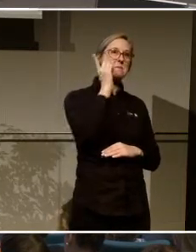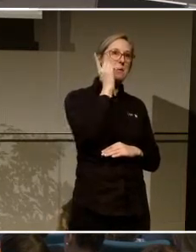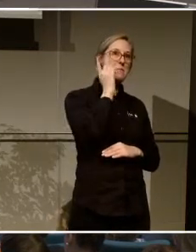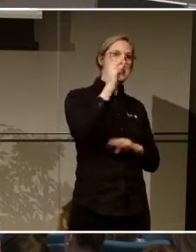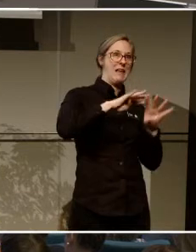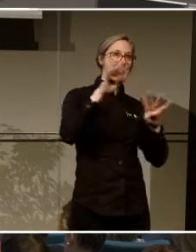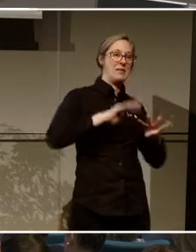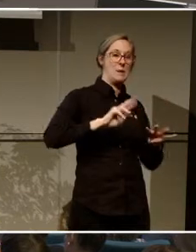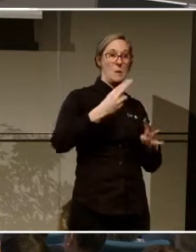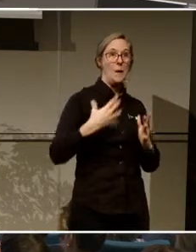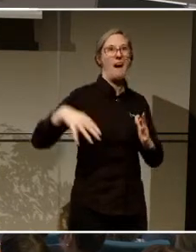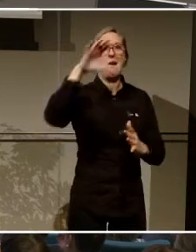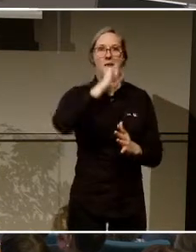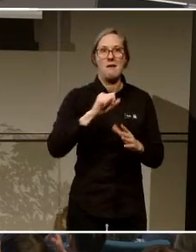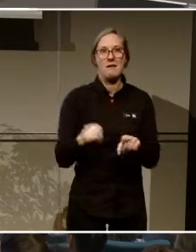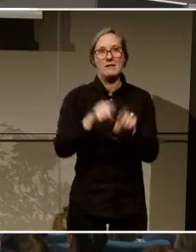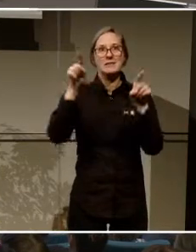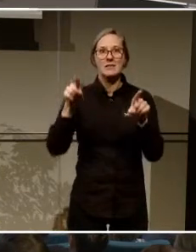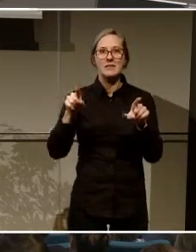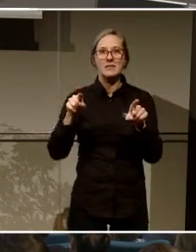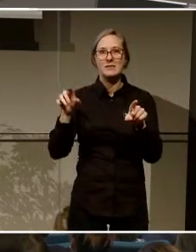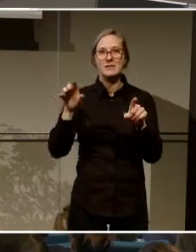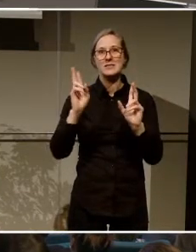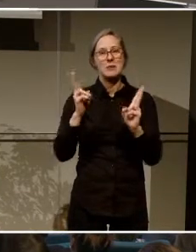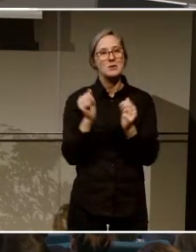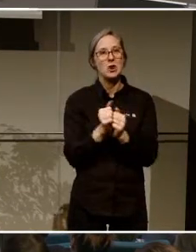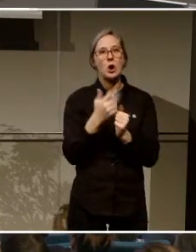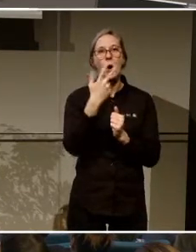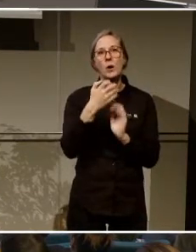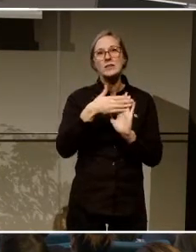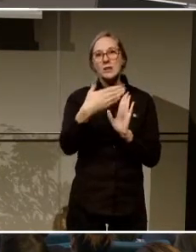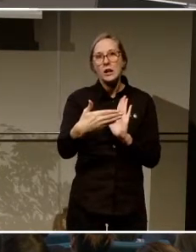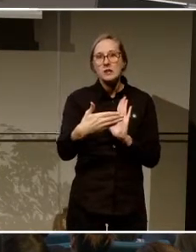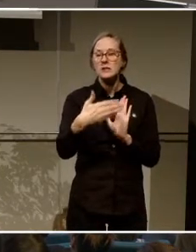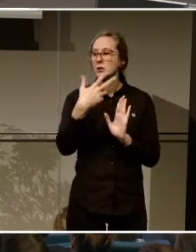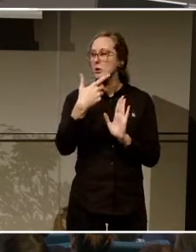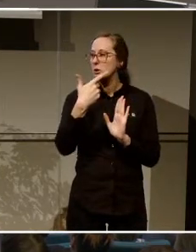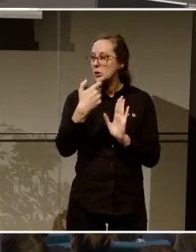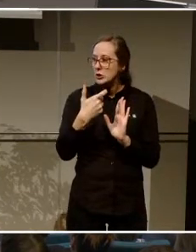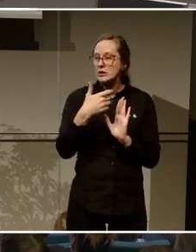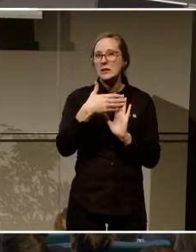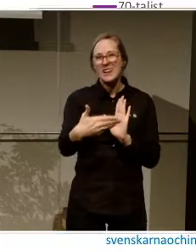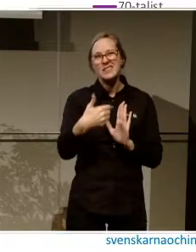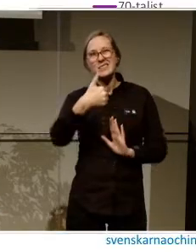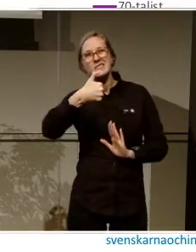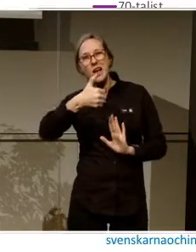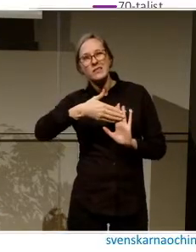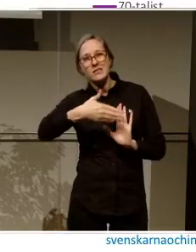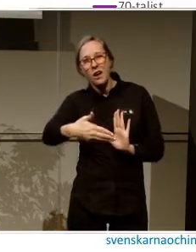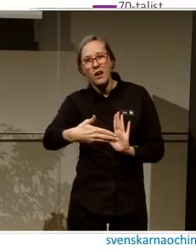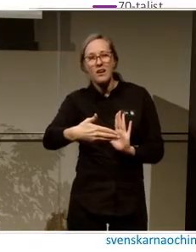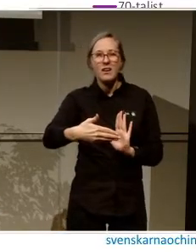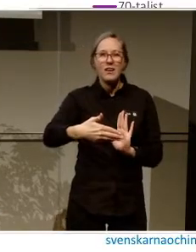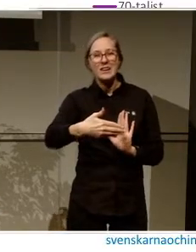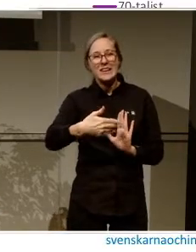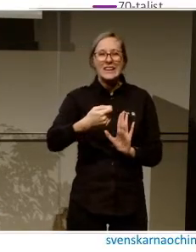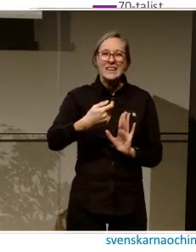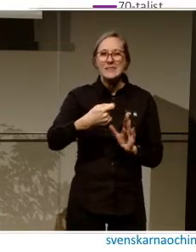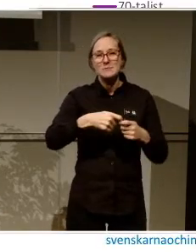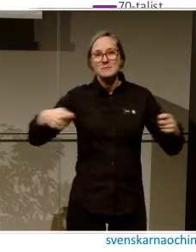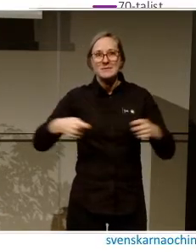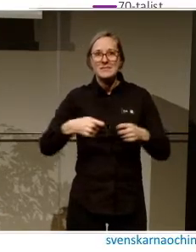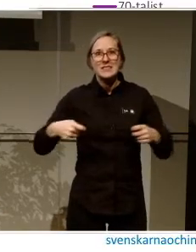att så gott som alla gör det. Och här ser kurvan likadan ut för 80-talisterna och 70-talisterna. 60-talisterna var lite slöare,